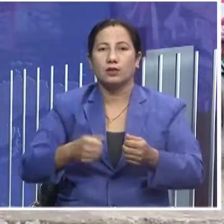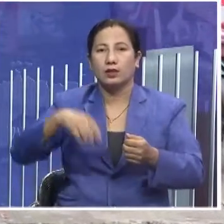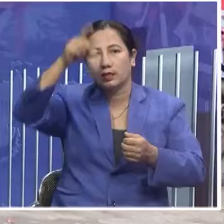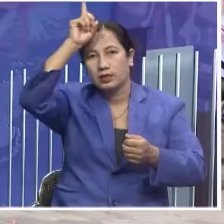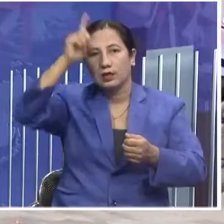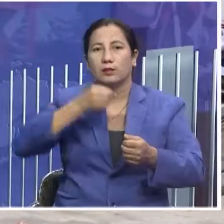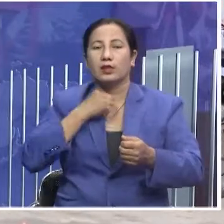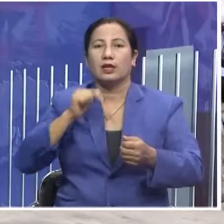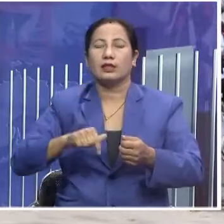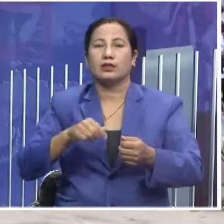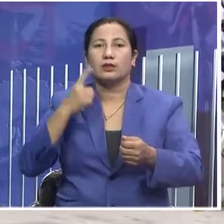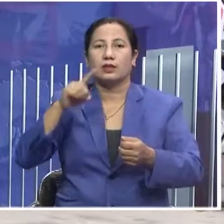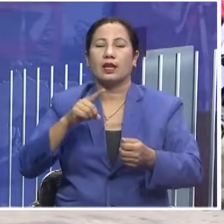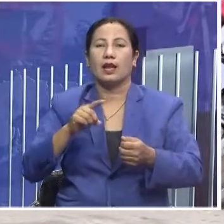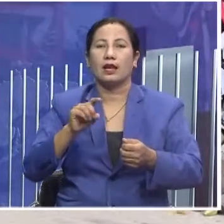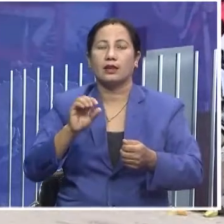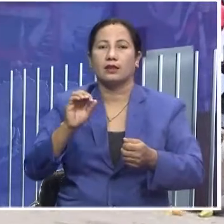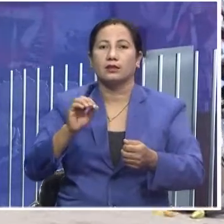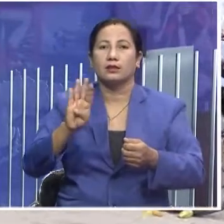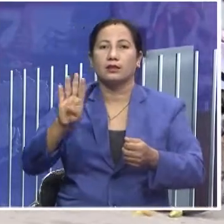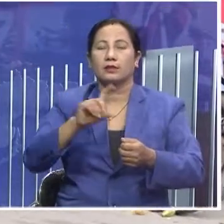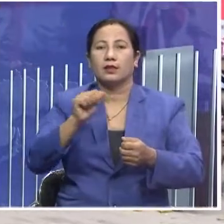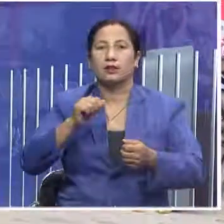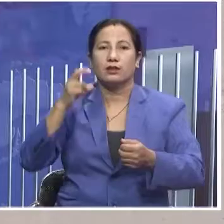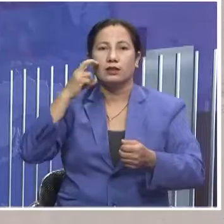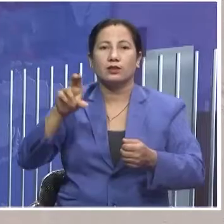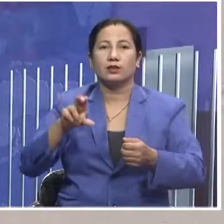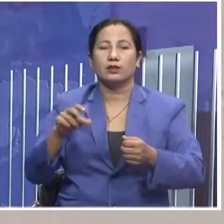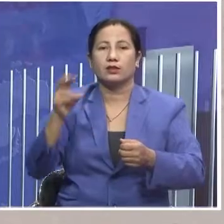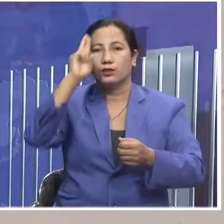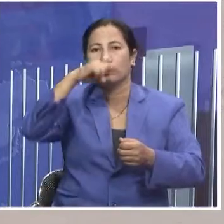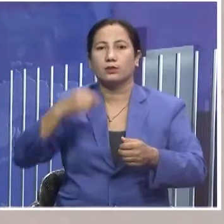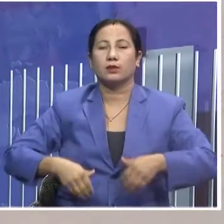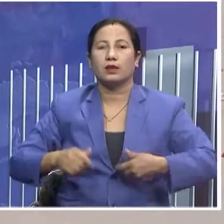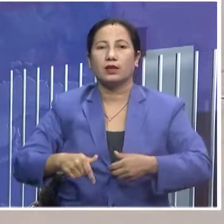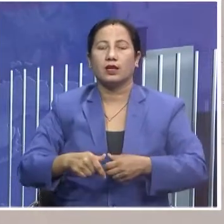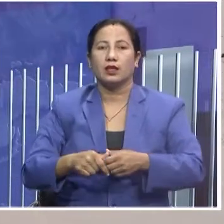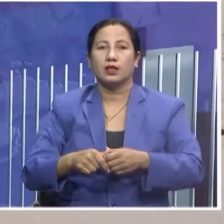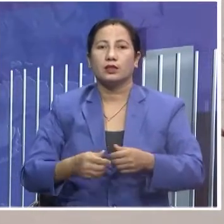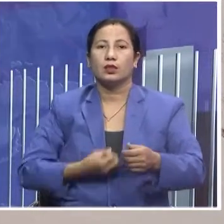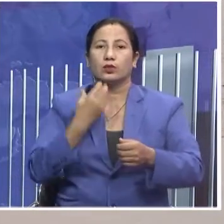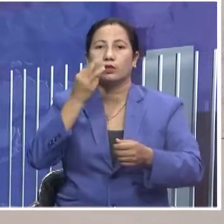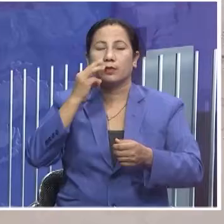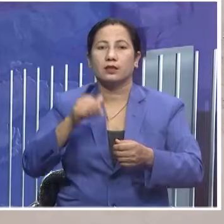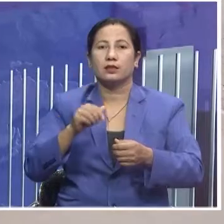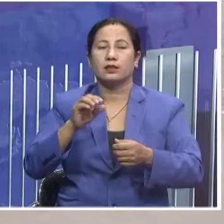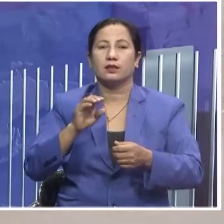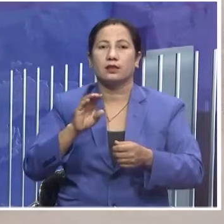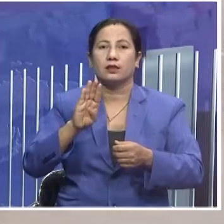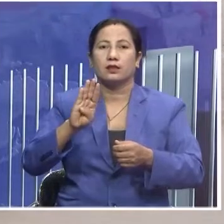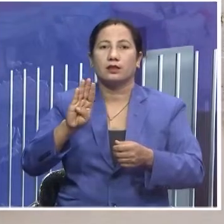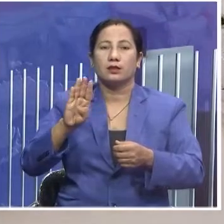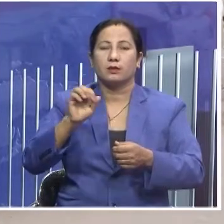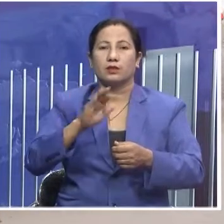छ। आजको दिनलाई वास्तुविदहरूले वास्तु दिवसका रूपमा समेत मनाउने गर्दछन्। यस उपलक्ष्यमा आज वास्तु सम्बन्धी काम गर्ने